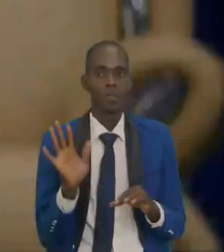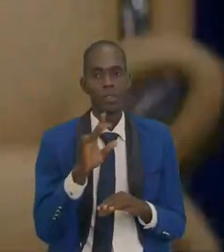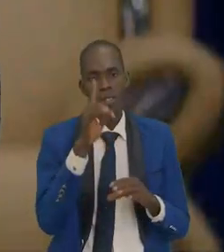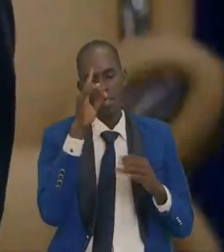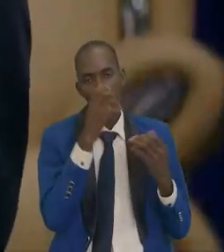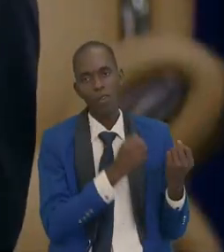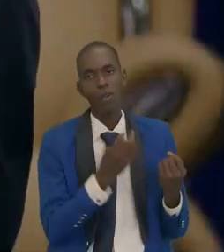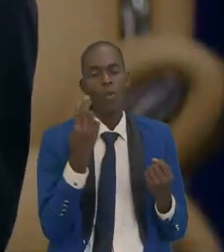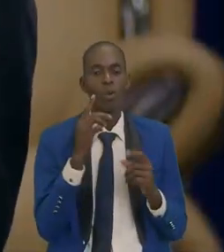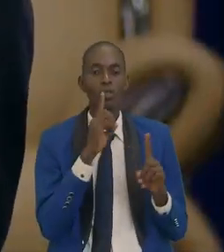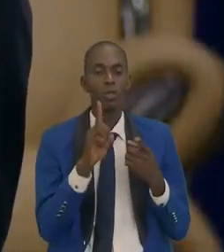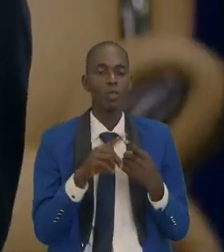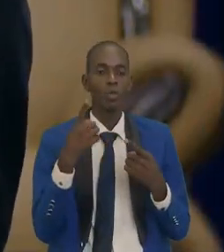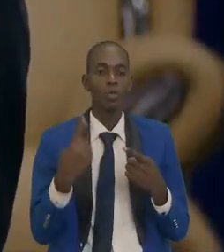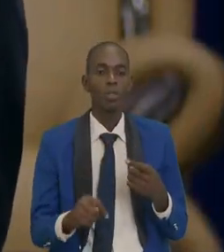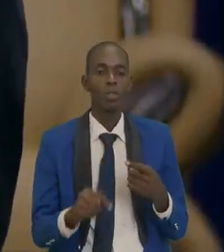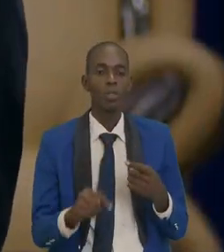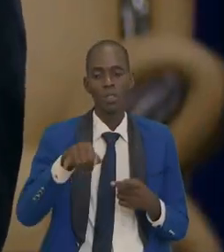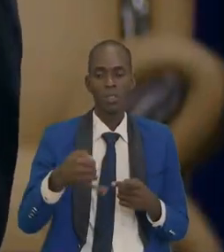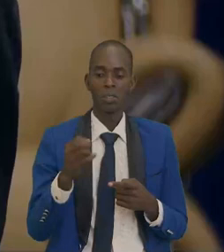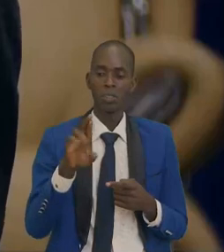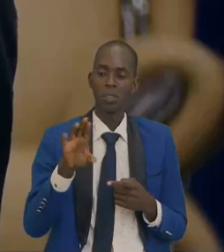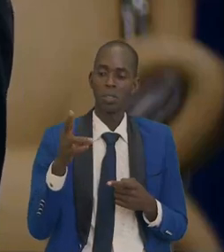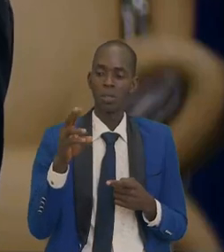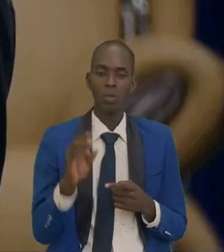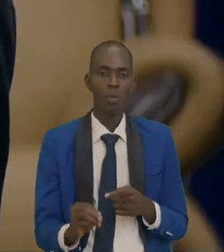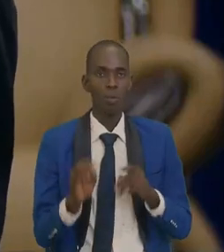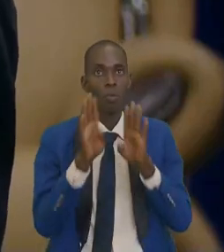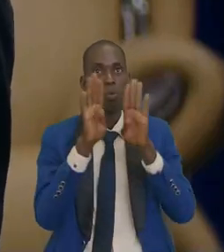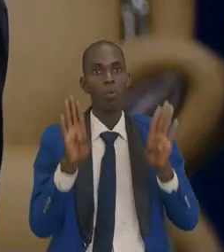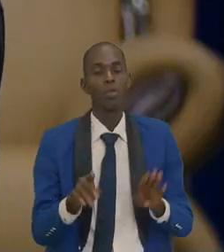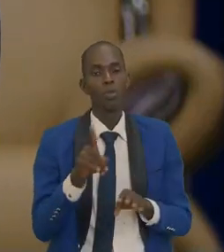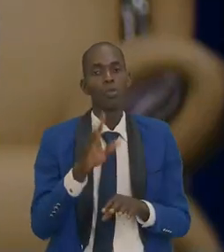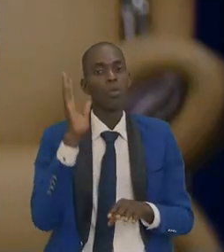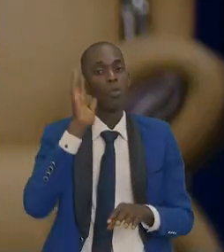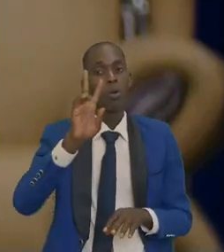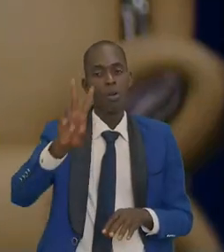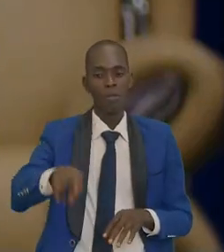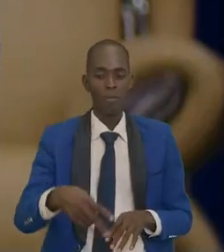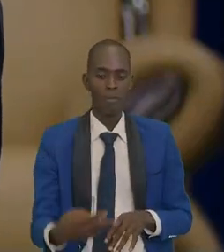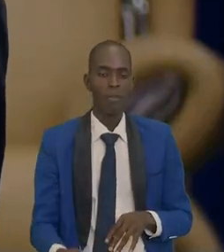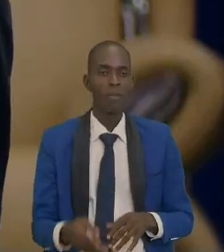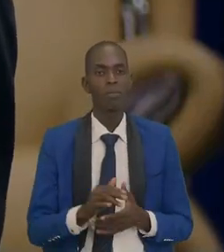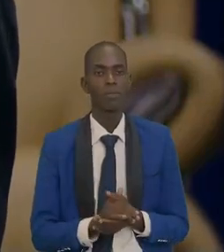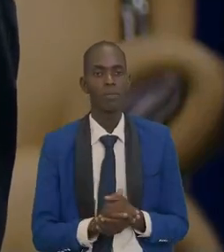Leur foi parlait aux murailles de Jéricho. Vous allez tomber.